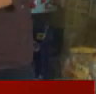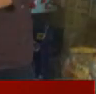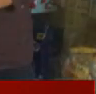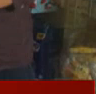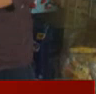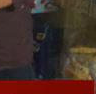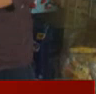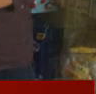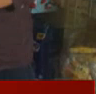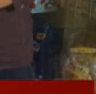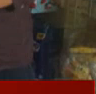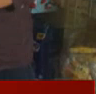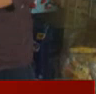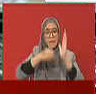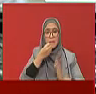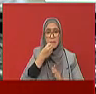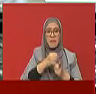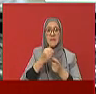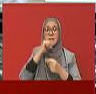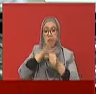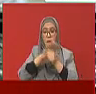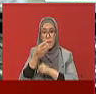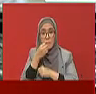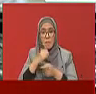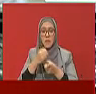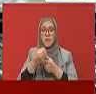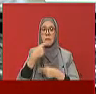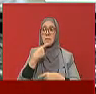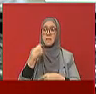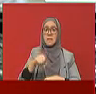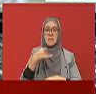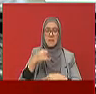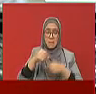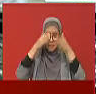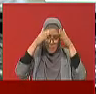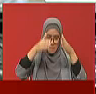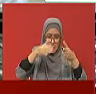menyelamatkan 2,301 tan metrik lebihan makanan dengan anggaran